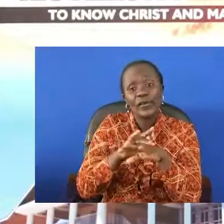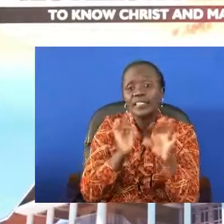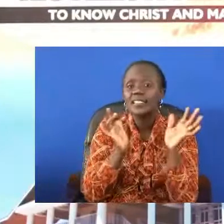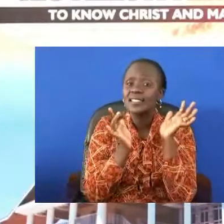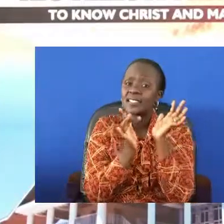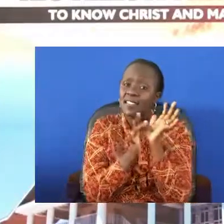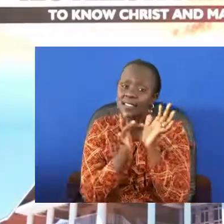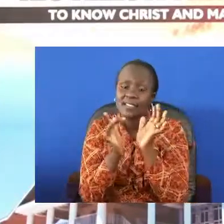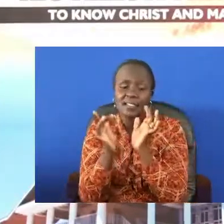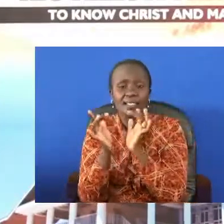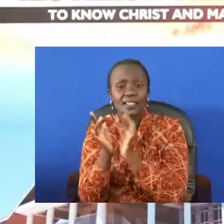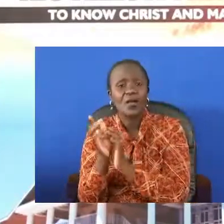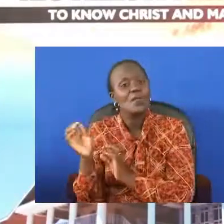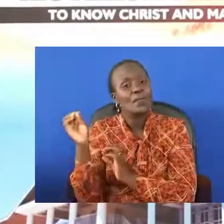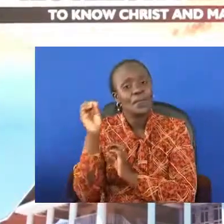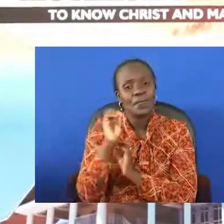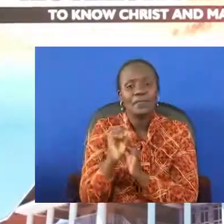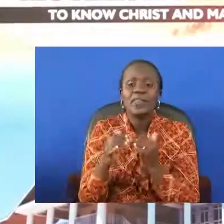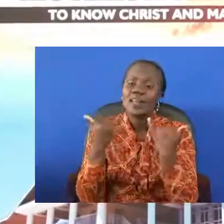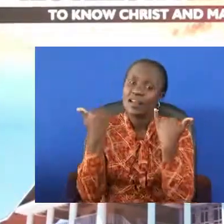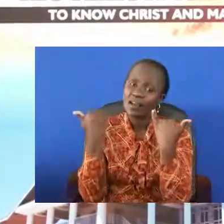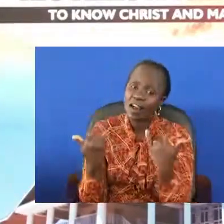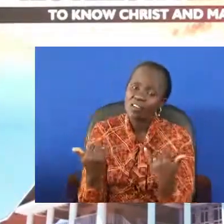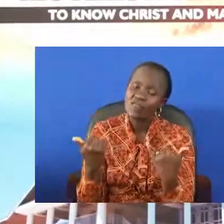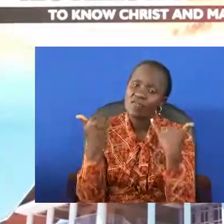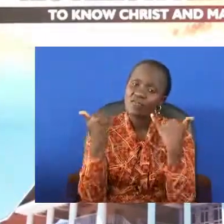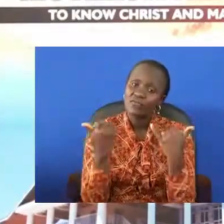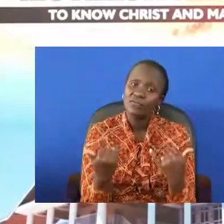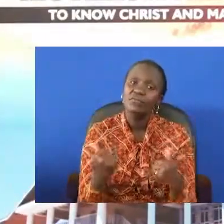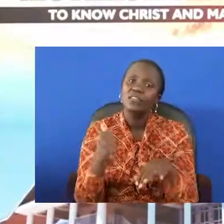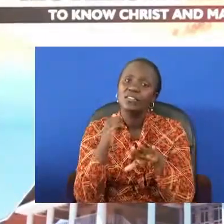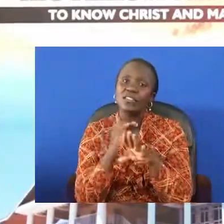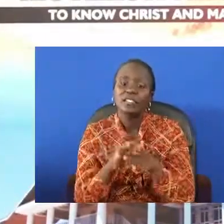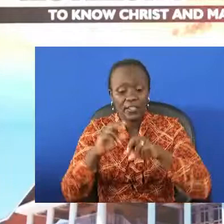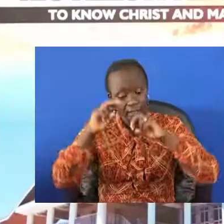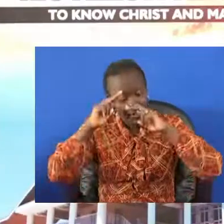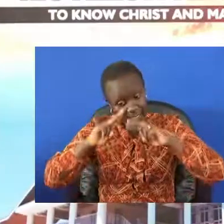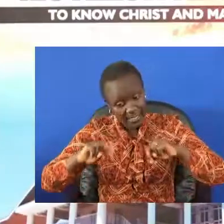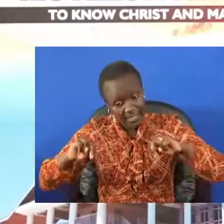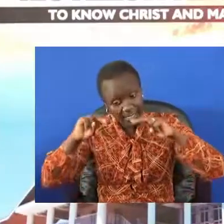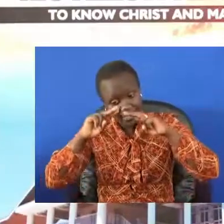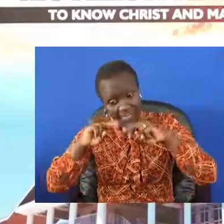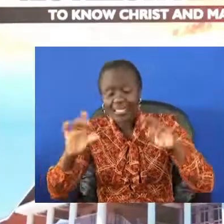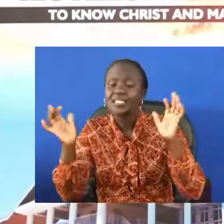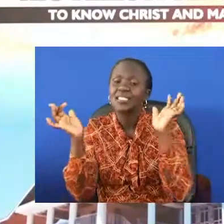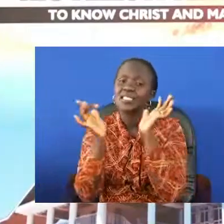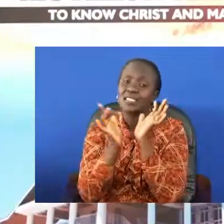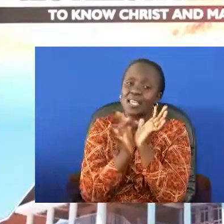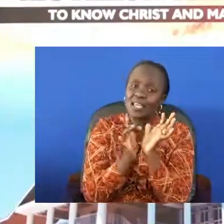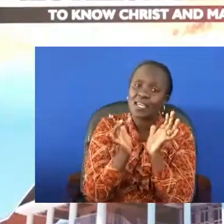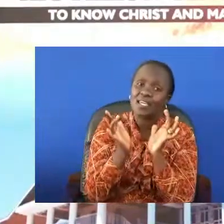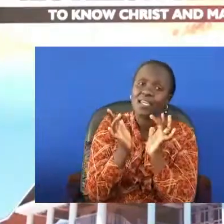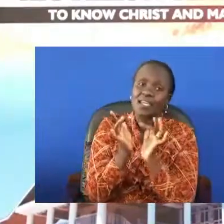Yes. Yesu.